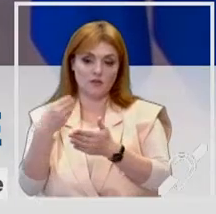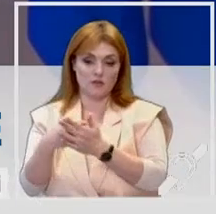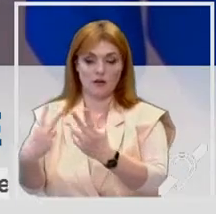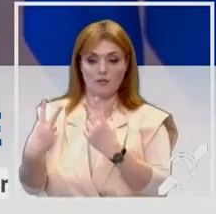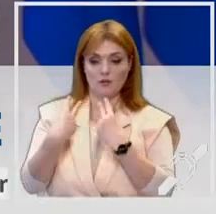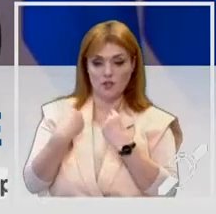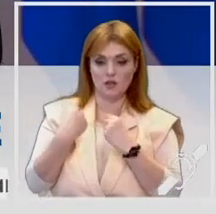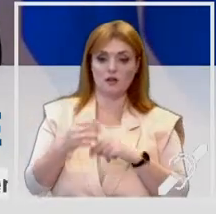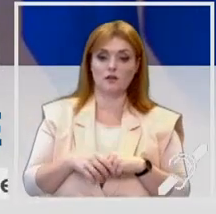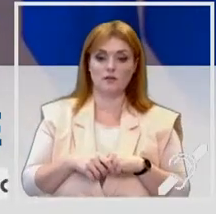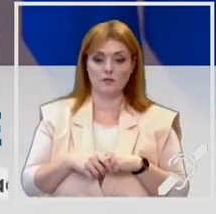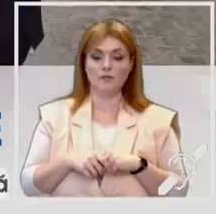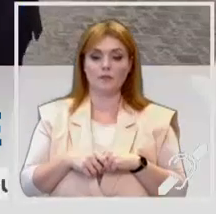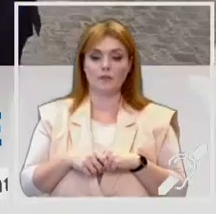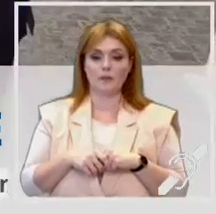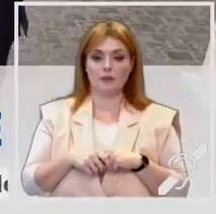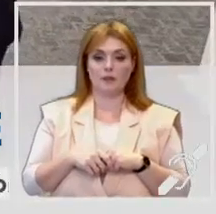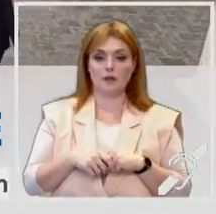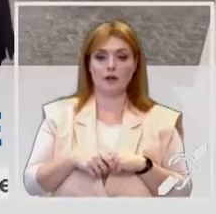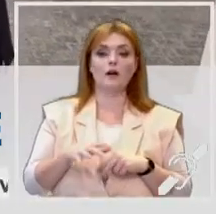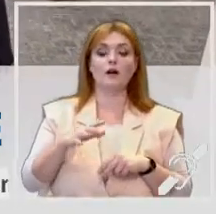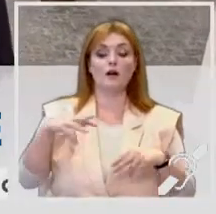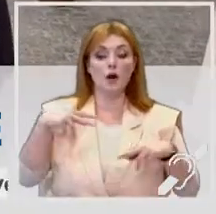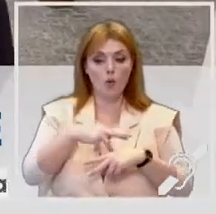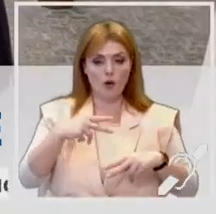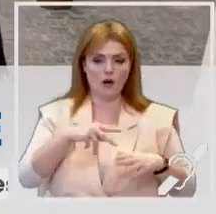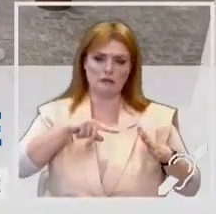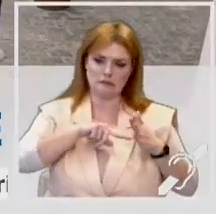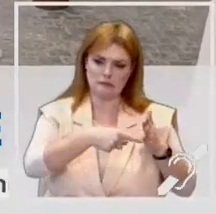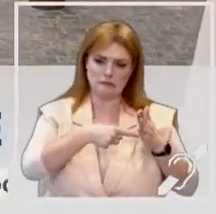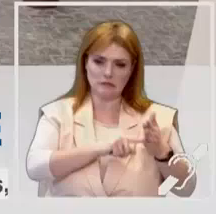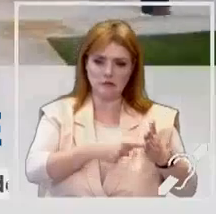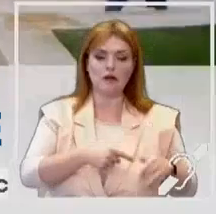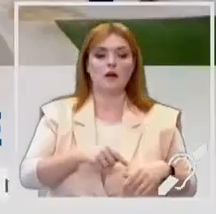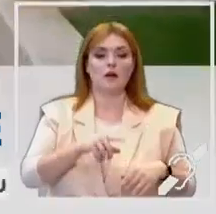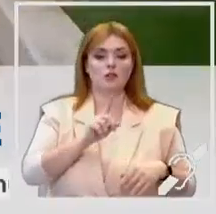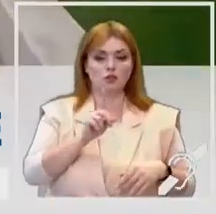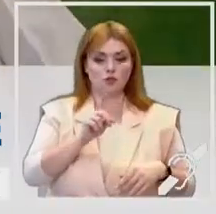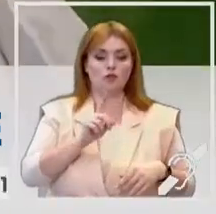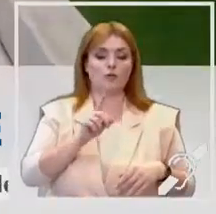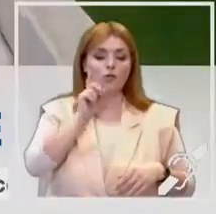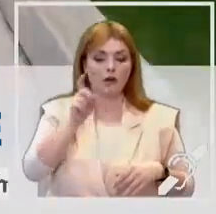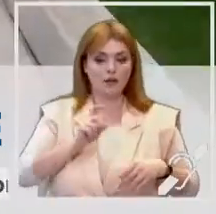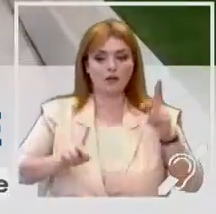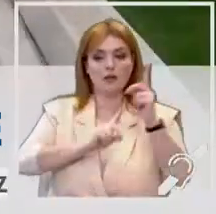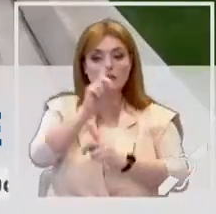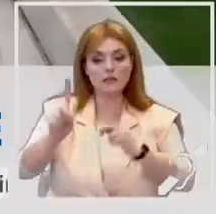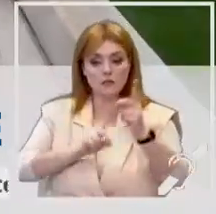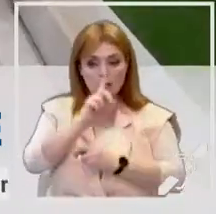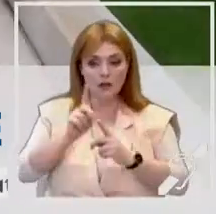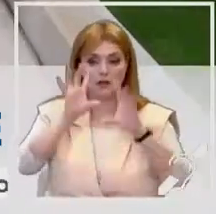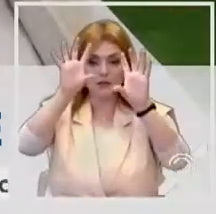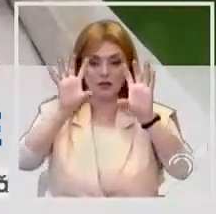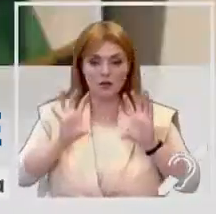it will be devastating for both if this happens. La insistența Ungariei, Kievul și-a modificat din nou săptămâna trecută legea privind minoritățile pentru a se